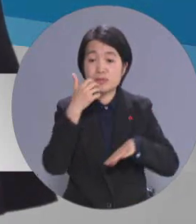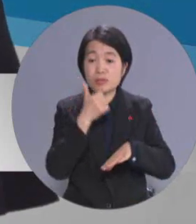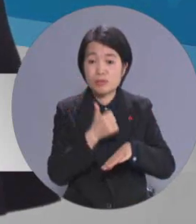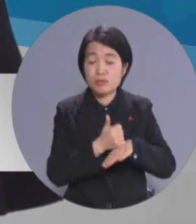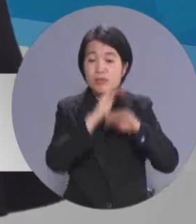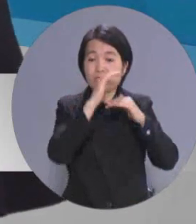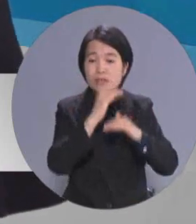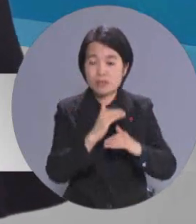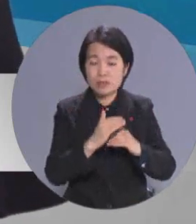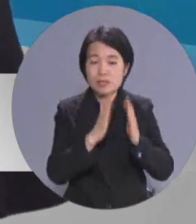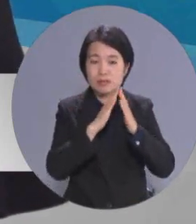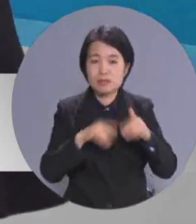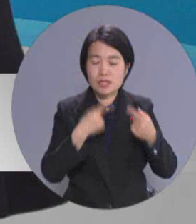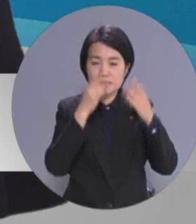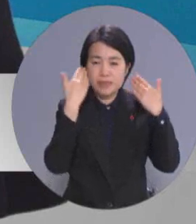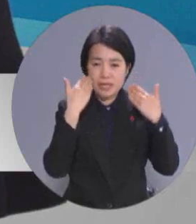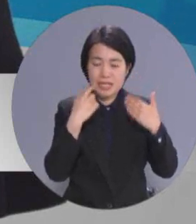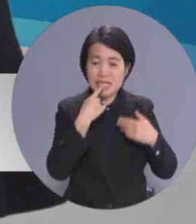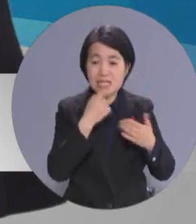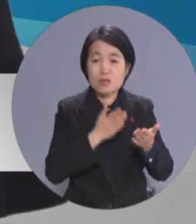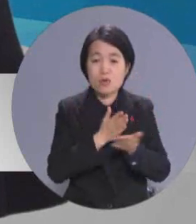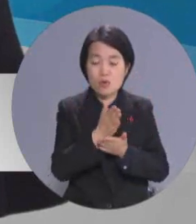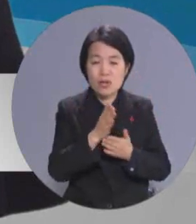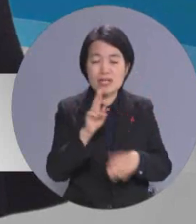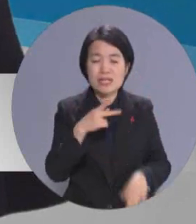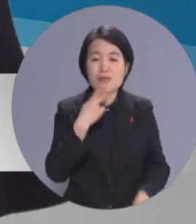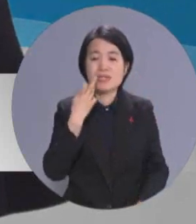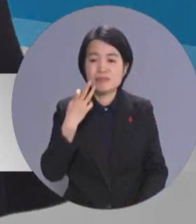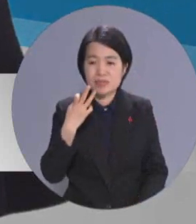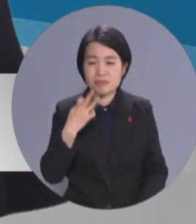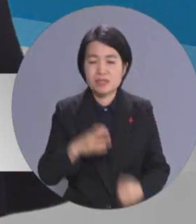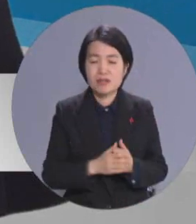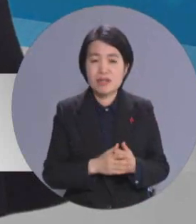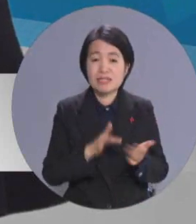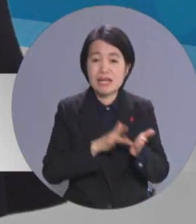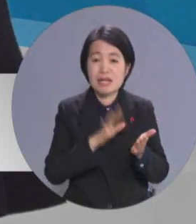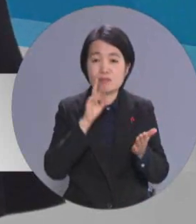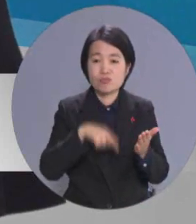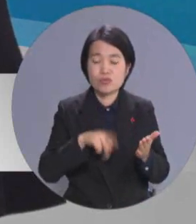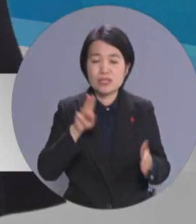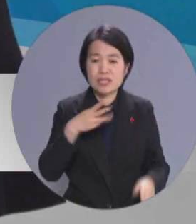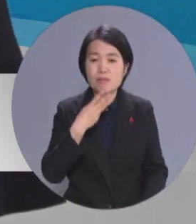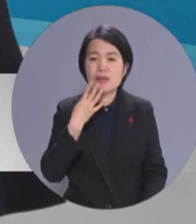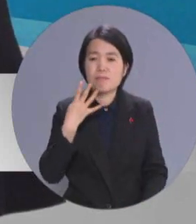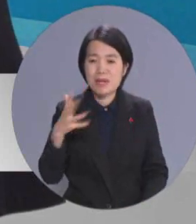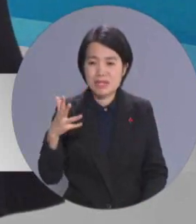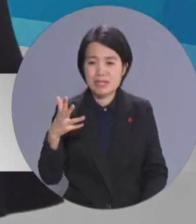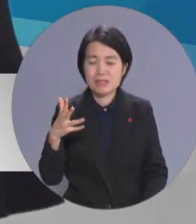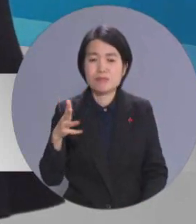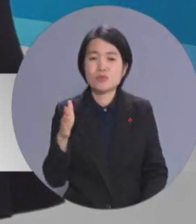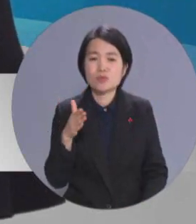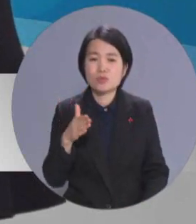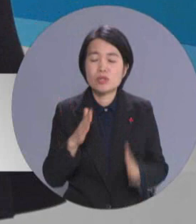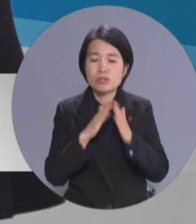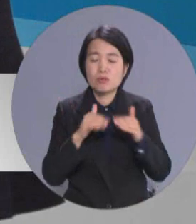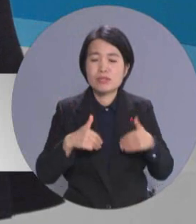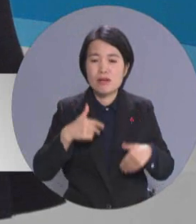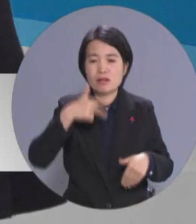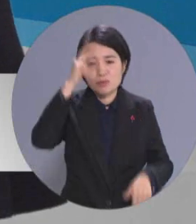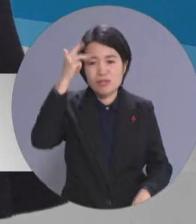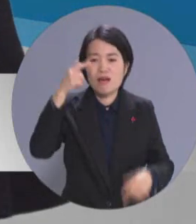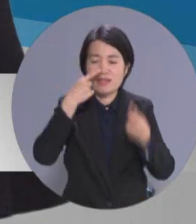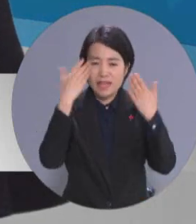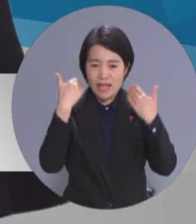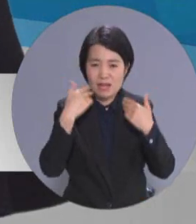결과인데요 전남대 치 학과는 43점 약학부 48점으로 됐으며 조선대 의관은